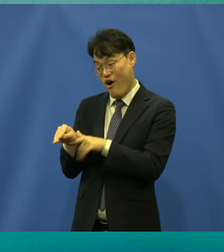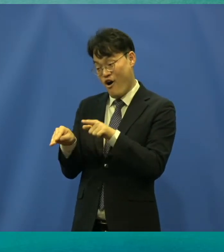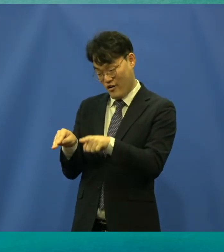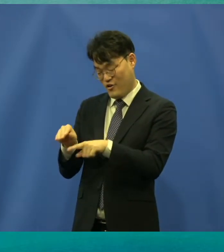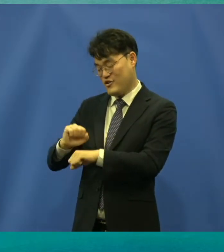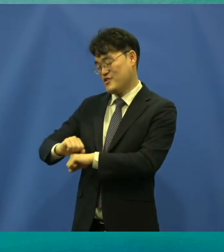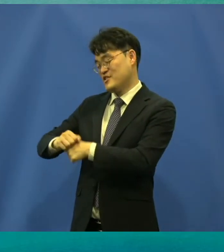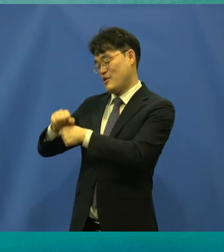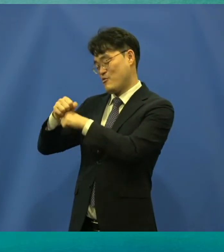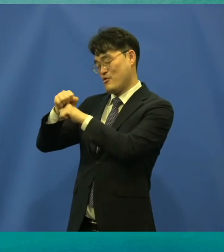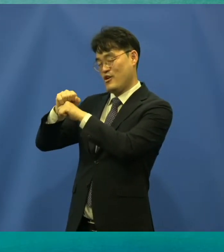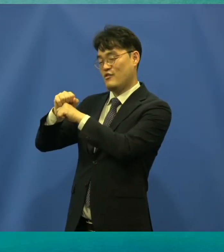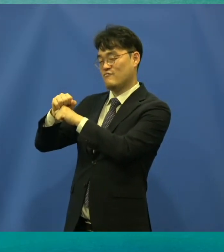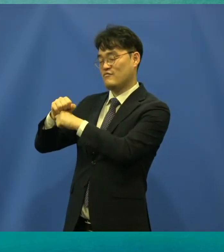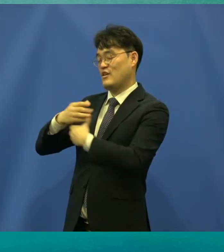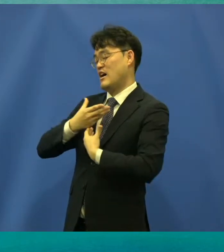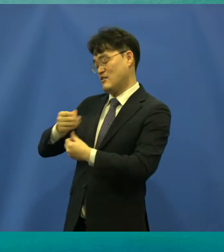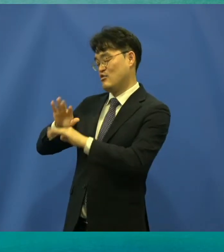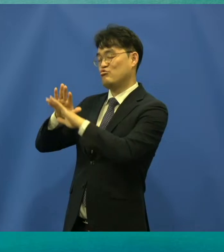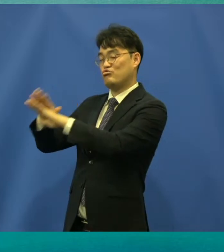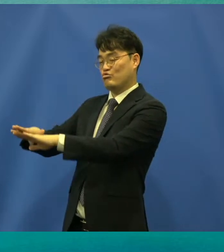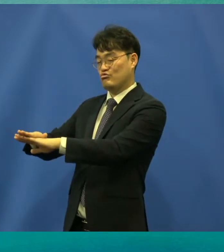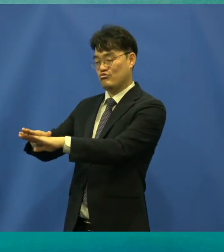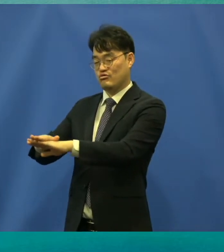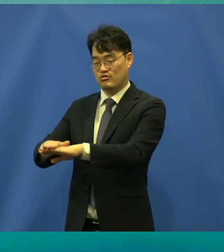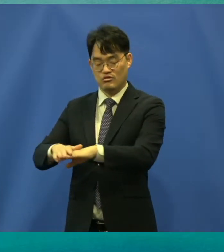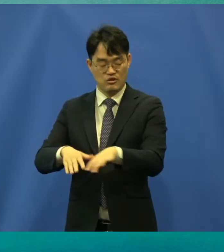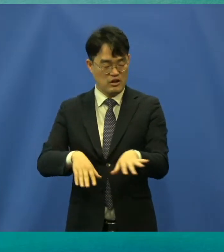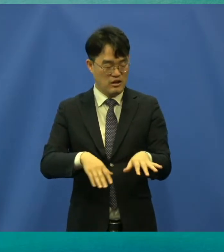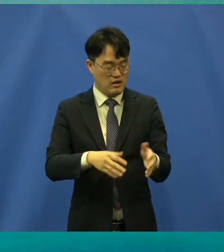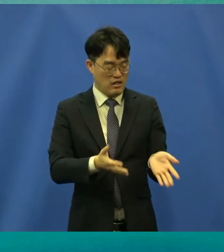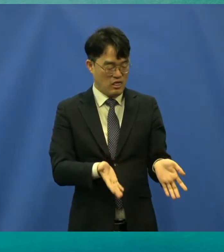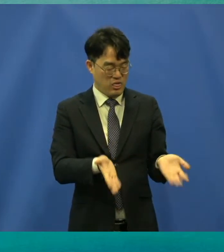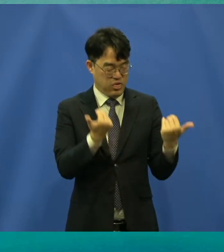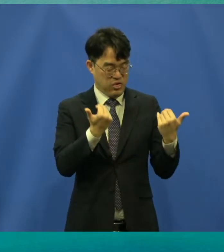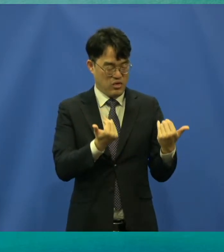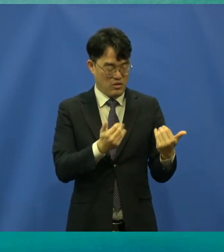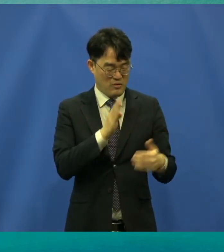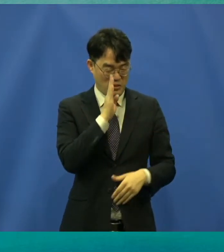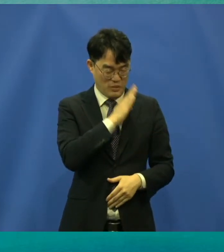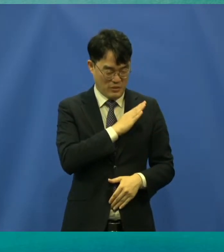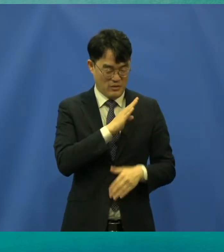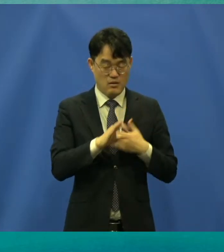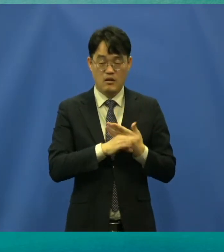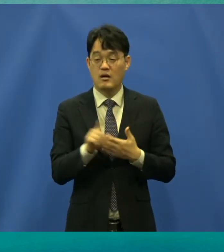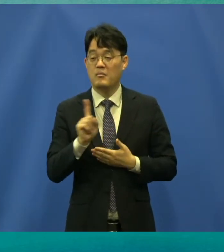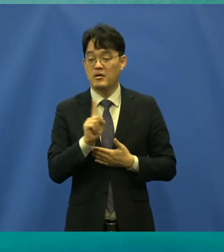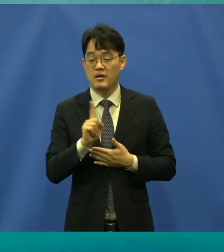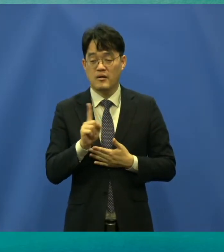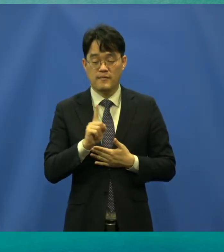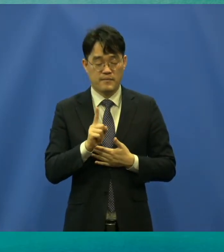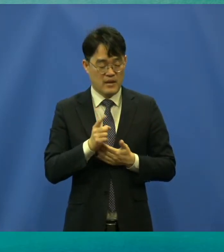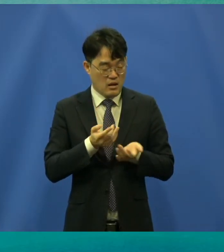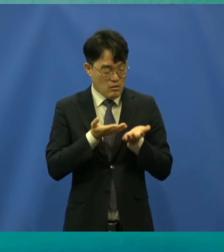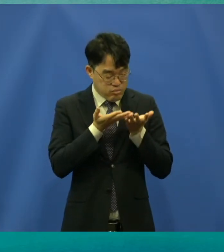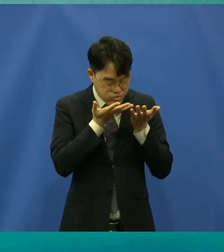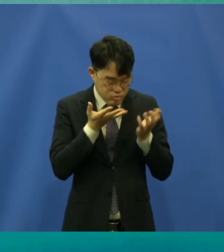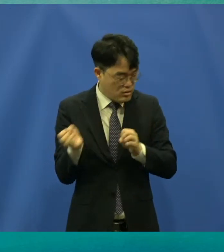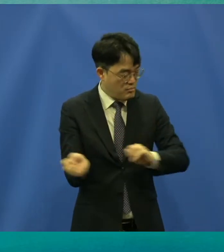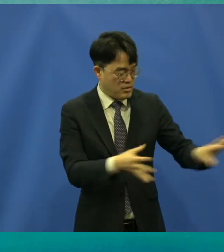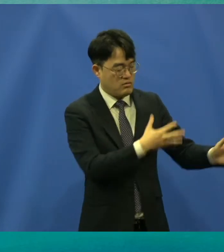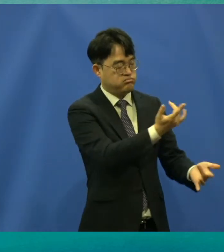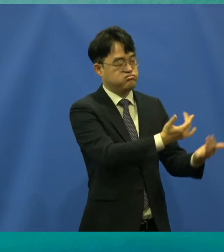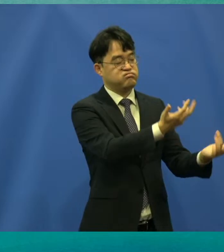때를 놓치면 안 되는 거거든요. 여러분 뭐 과일도 그렇고 뭐 벼도 그렇고 그 때를 놓쳐버리면 곡식이 안 되는